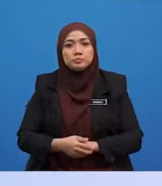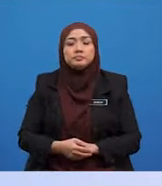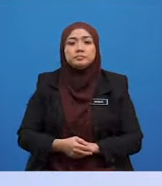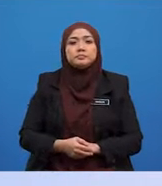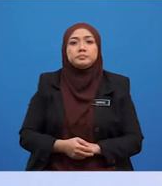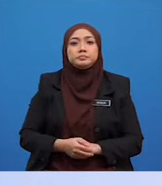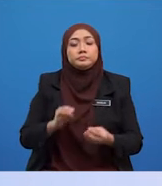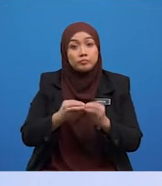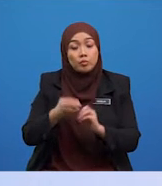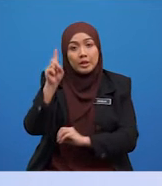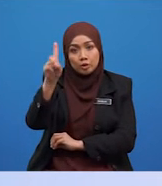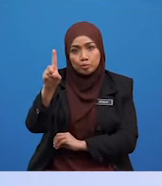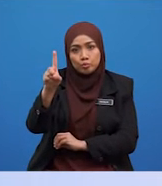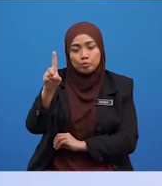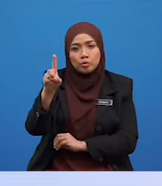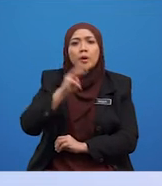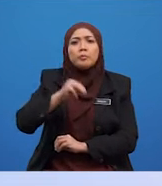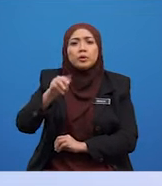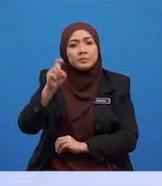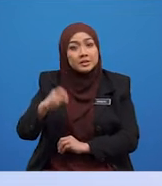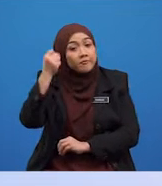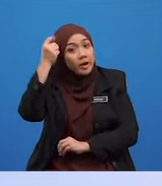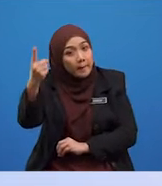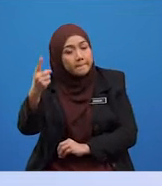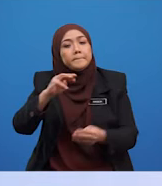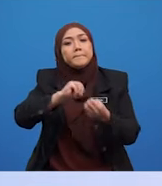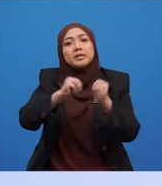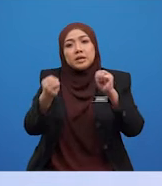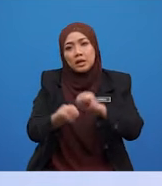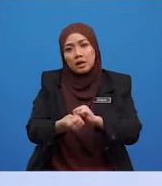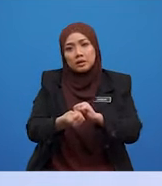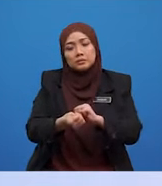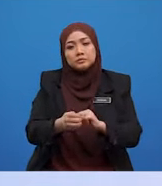Langkah pertama, anda perlu memahami masalah.